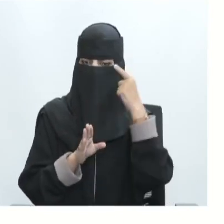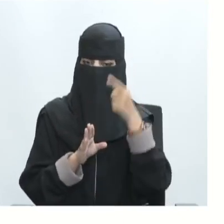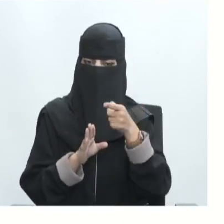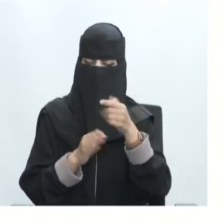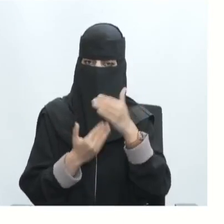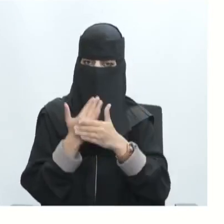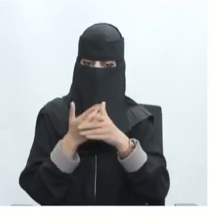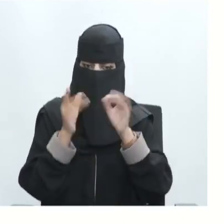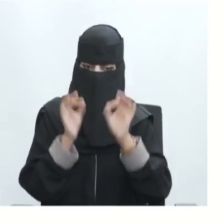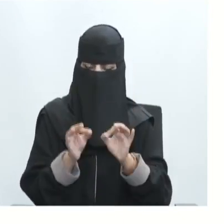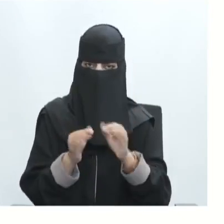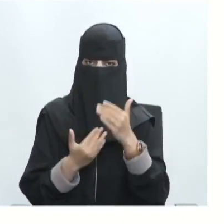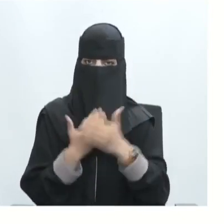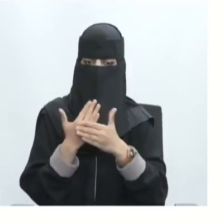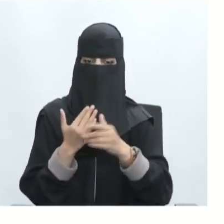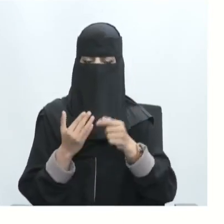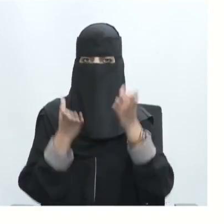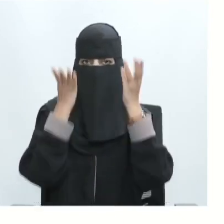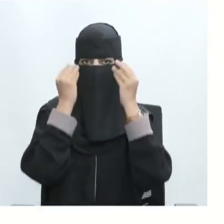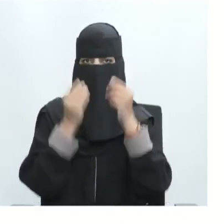تجدد المنطق بتجدد